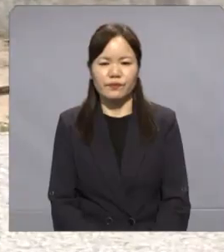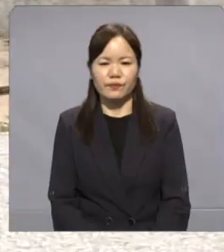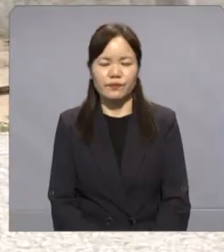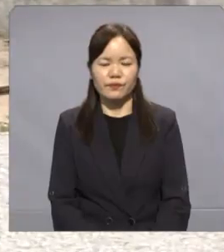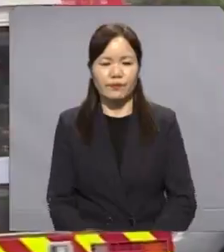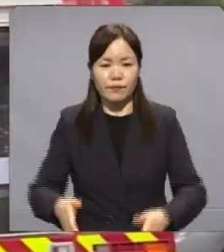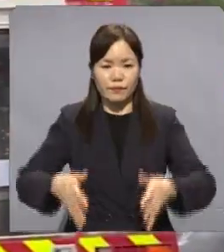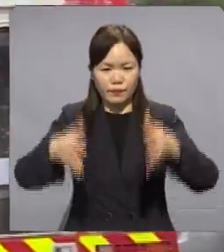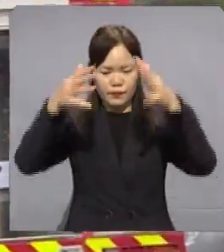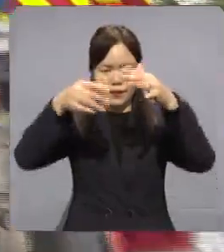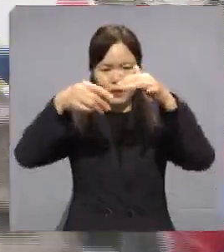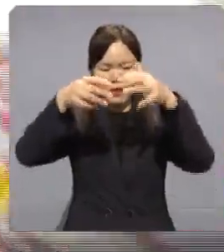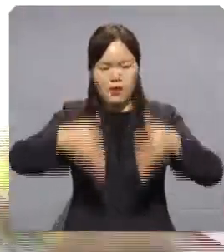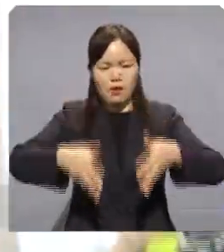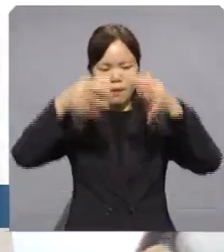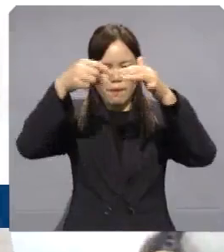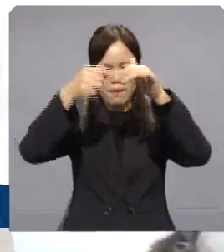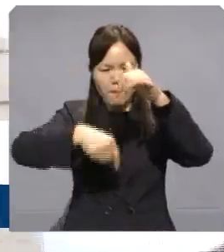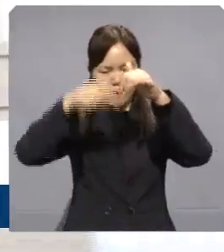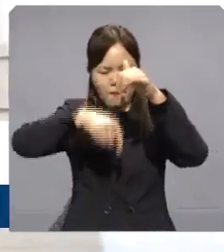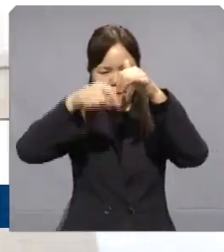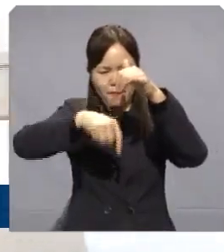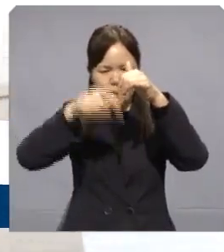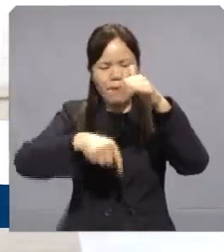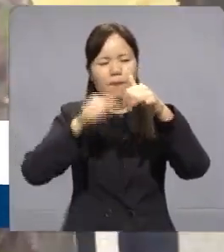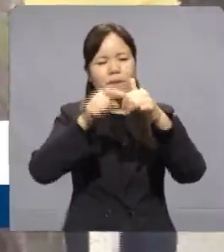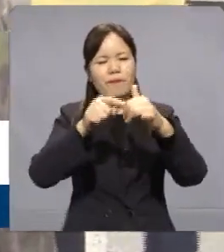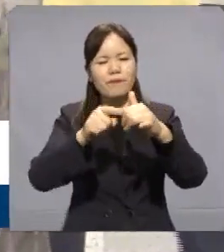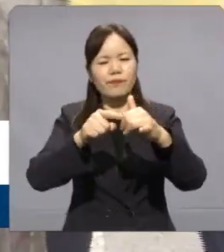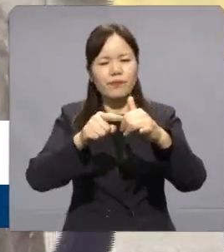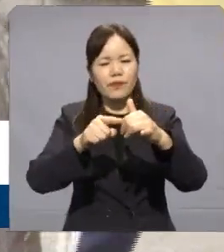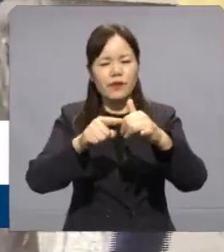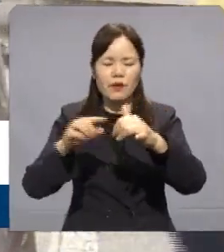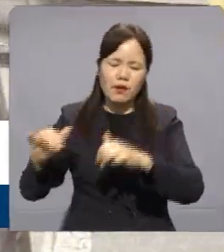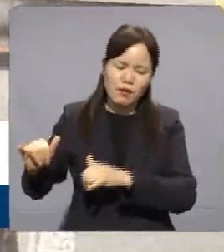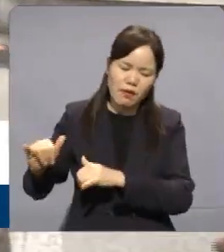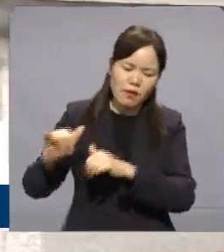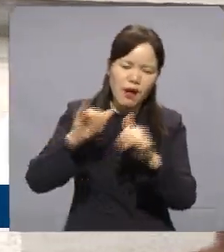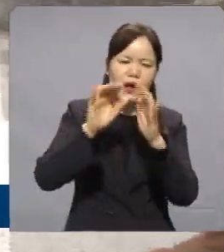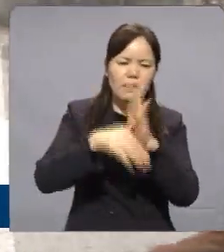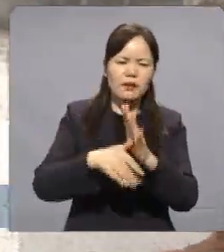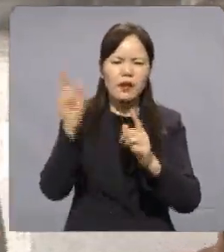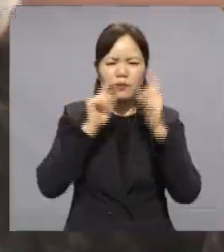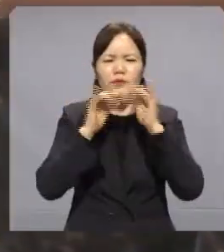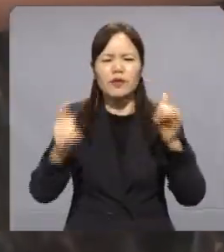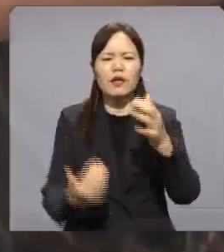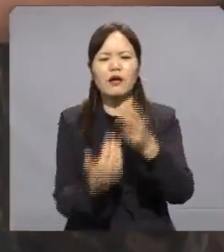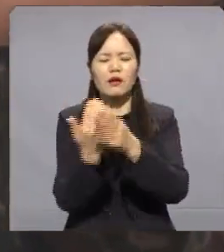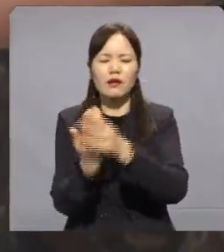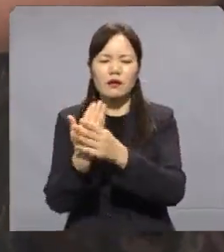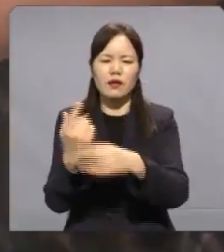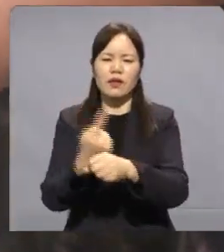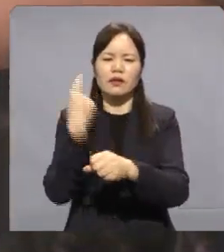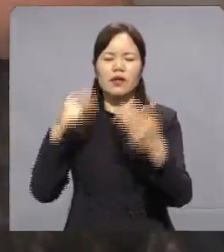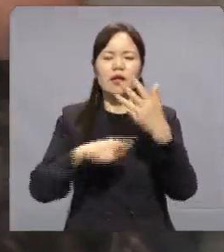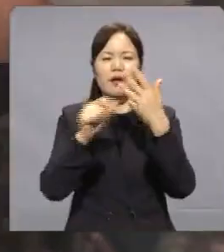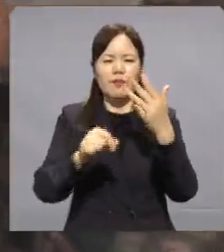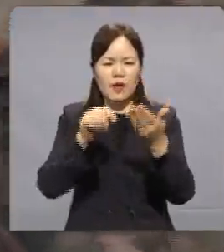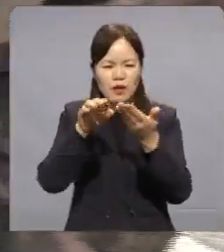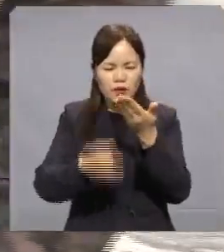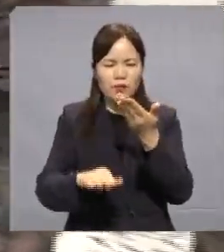도심 건물을 공격하는 드론. 병력이 출동하는 동안 부상자가 속출합니다. 지난해 8월